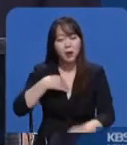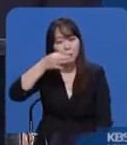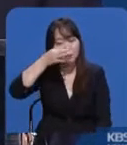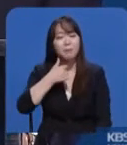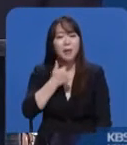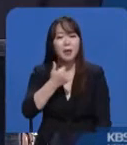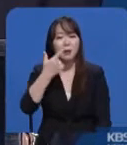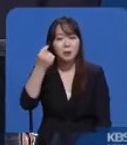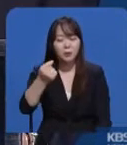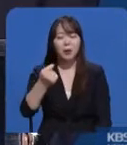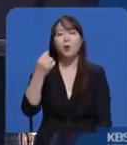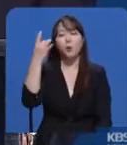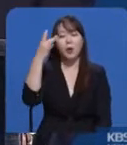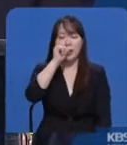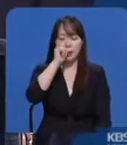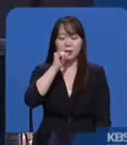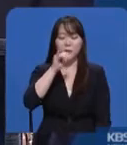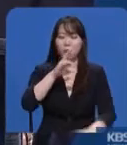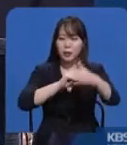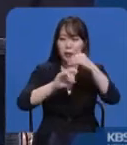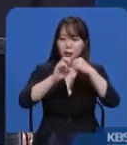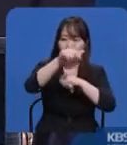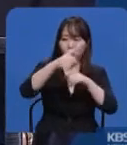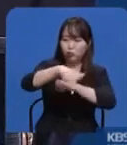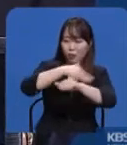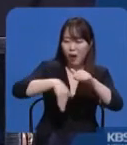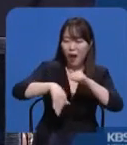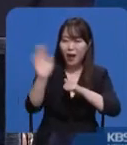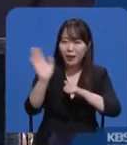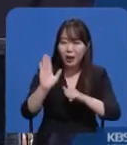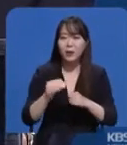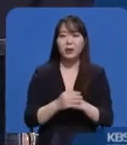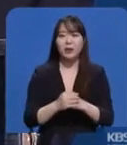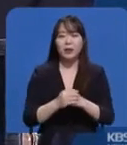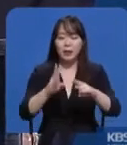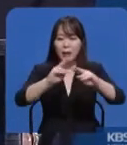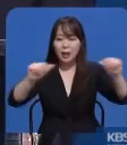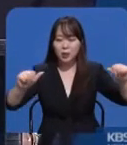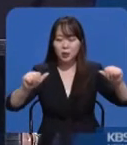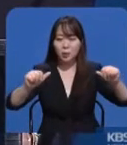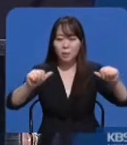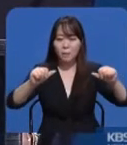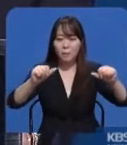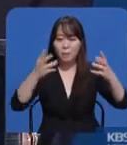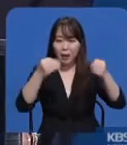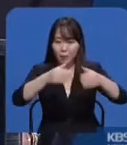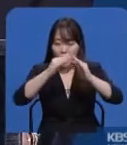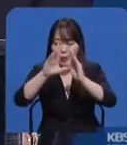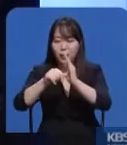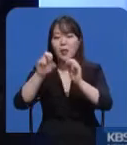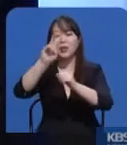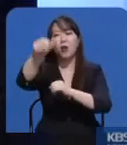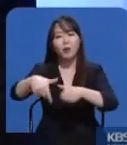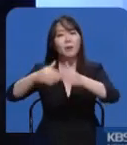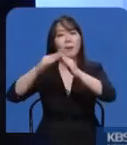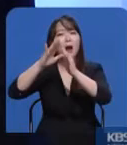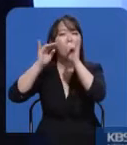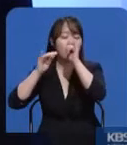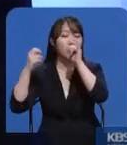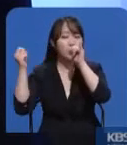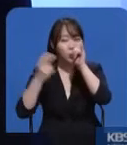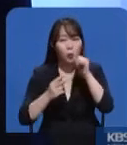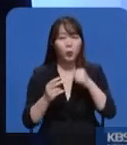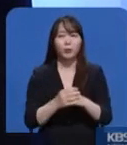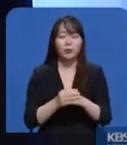보시면 기존에 있는 역세권에 개발하는 게 아니고 택지를 대규모 개발할 때 역을 설치를 합니다. 그리고 그